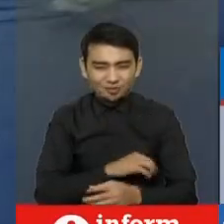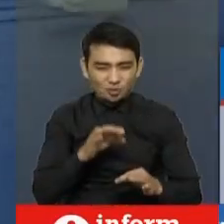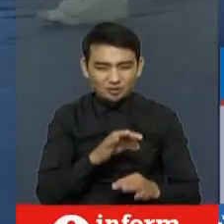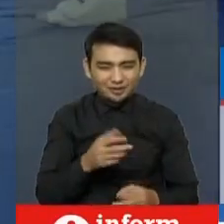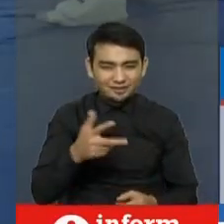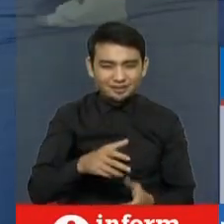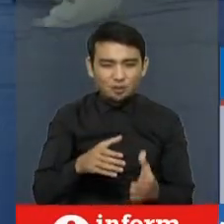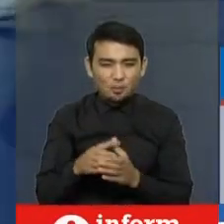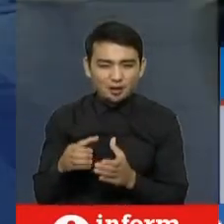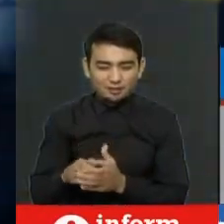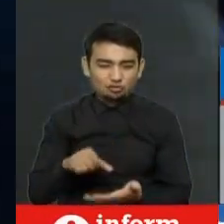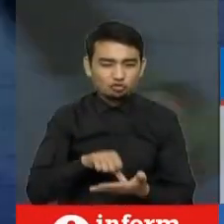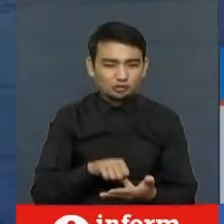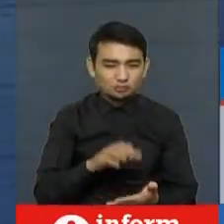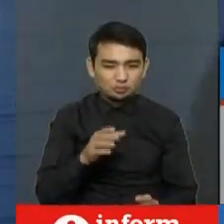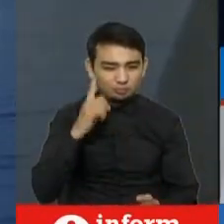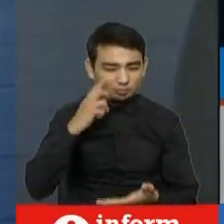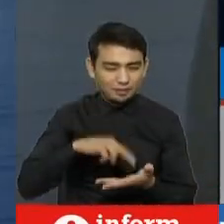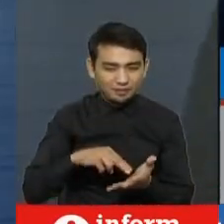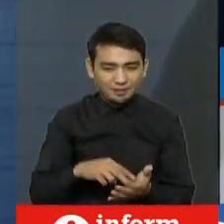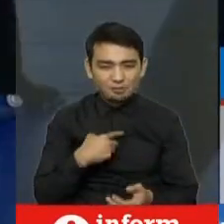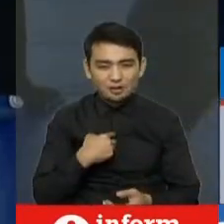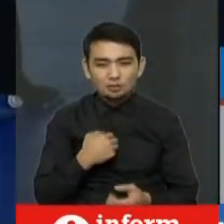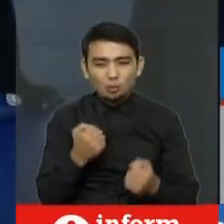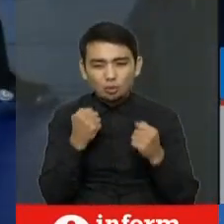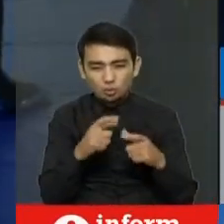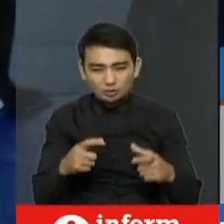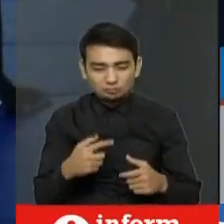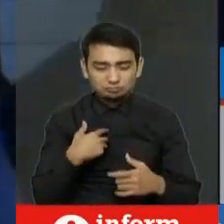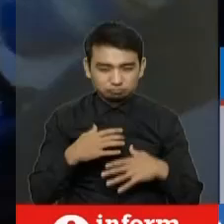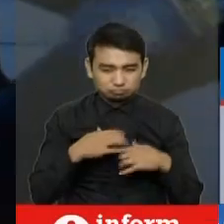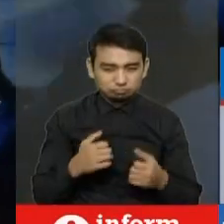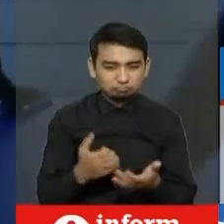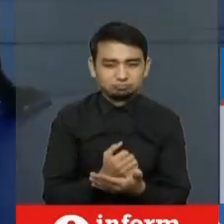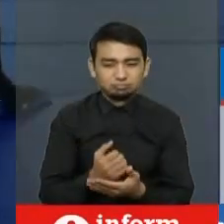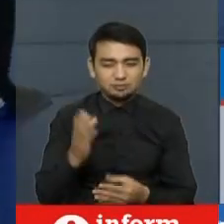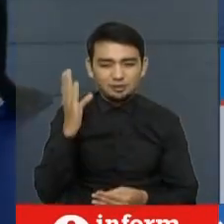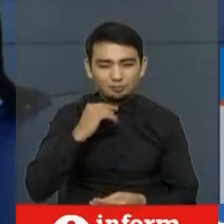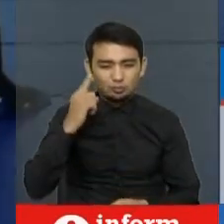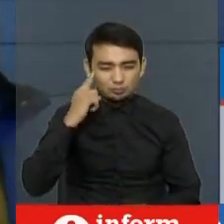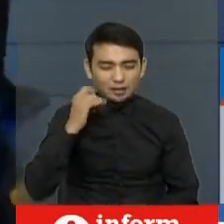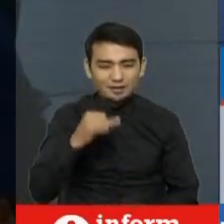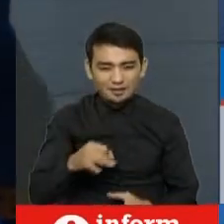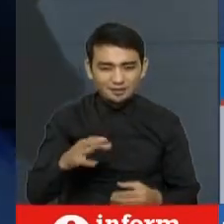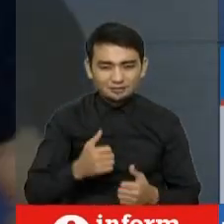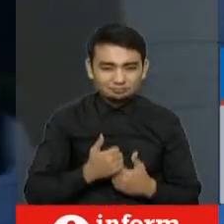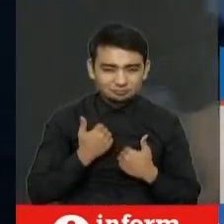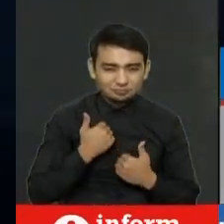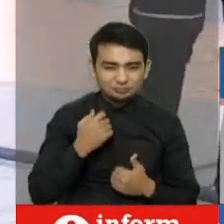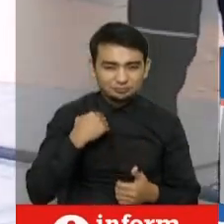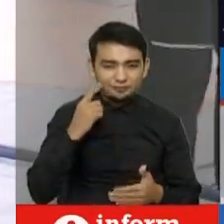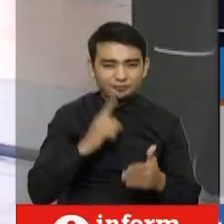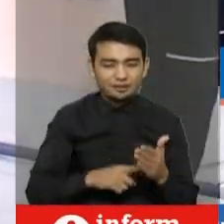қатысу жоспарлануда. Жарыста біздің спортшылар намысты қолдан бермей, бар күшін салатына сенім